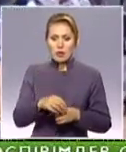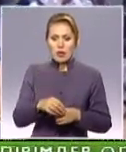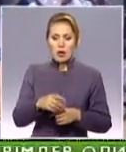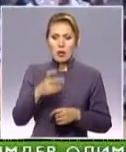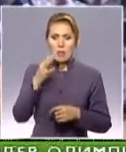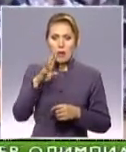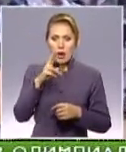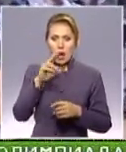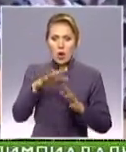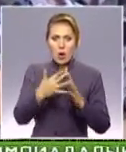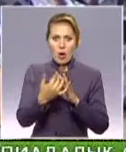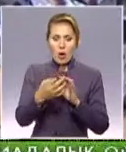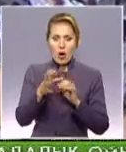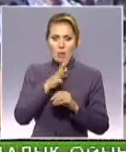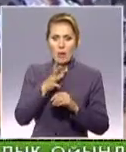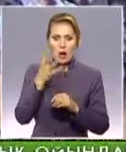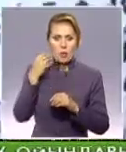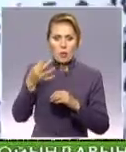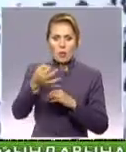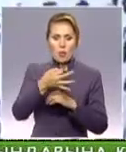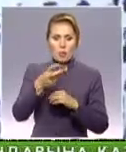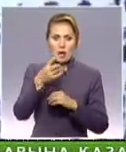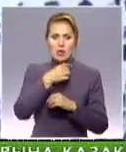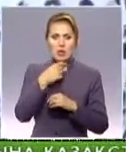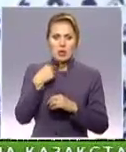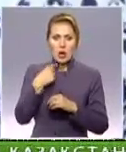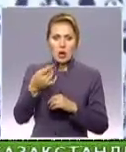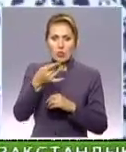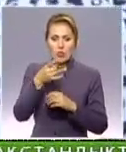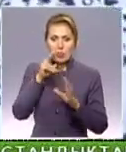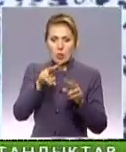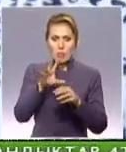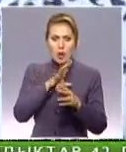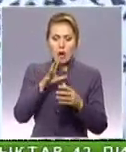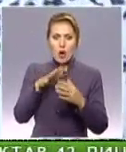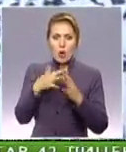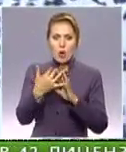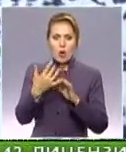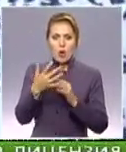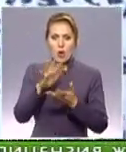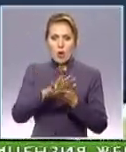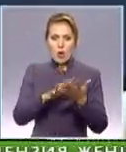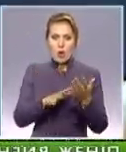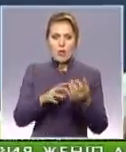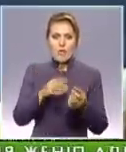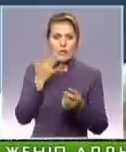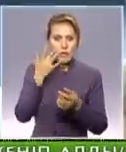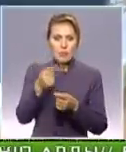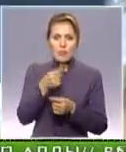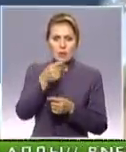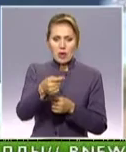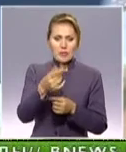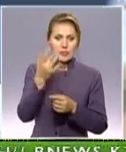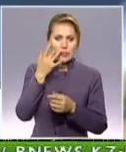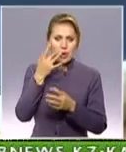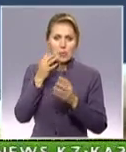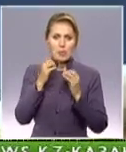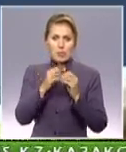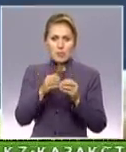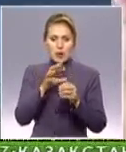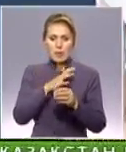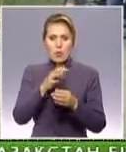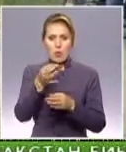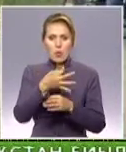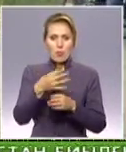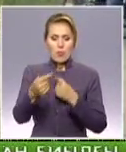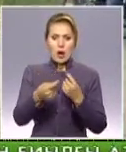ауылы өткен бірнеше айға дейін Алматы облысы Талғар ауданына қарасты болған. Ауыл тұрғындары арызын көтеріп бармаған жері қақпаған есігі қалмапты.